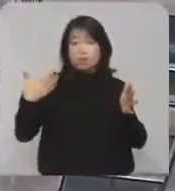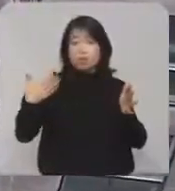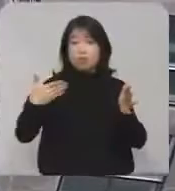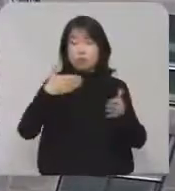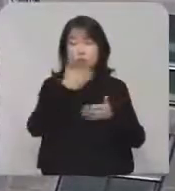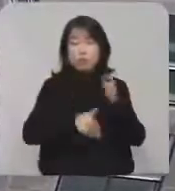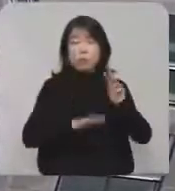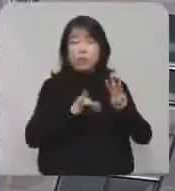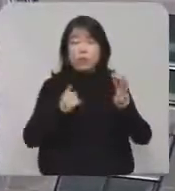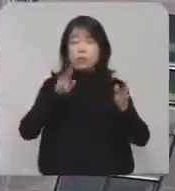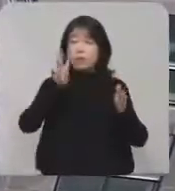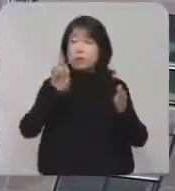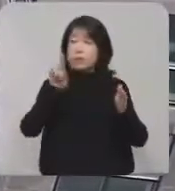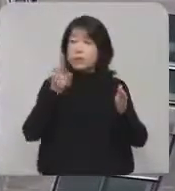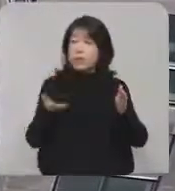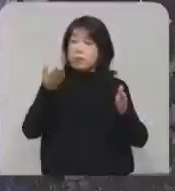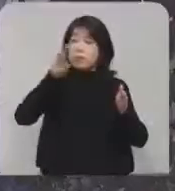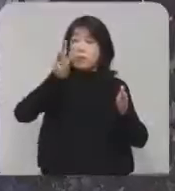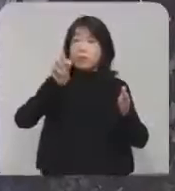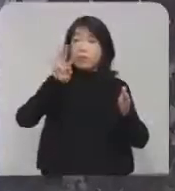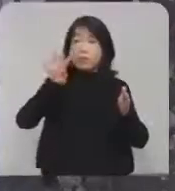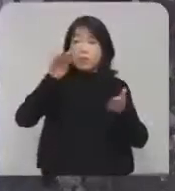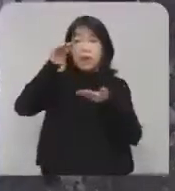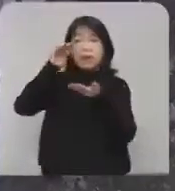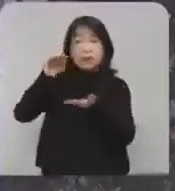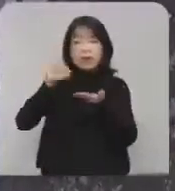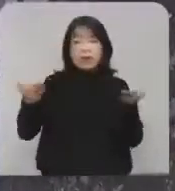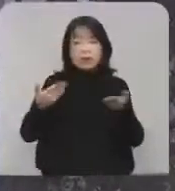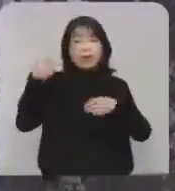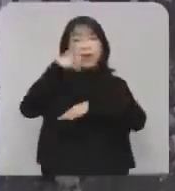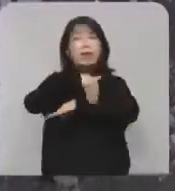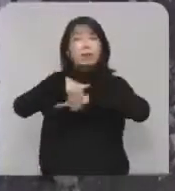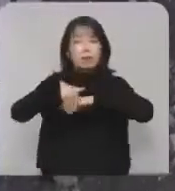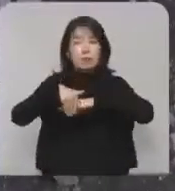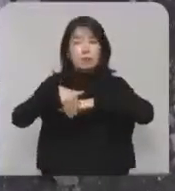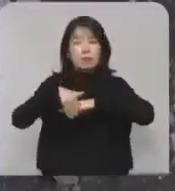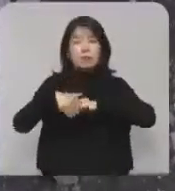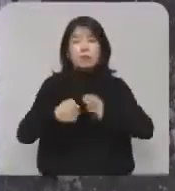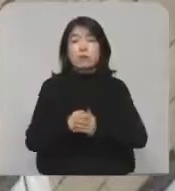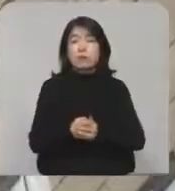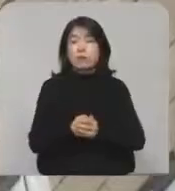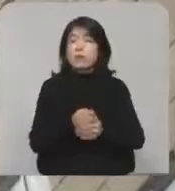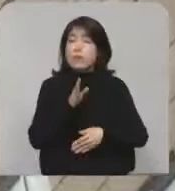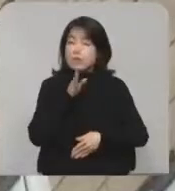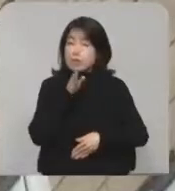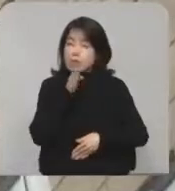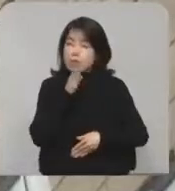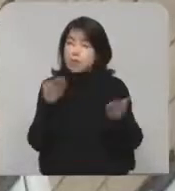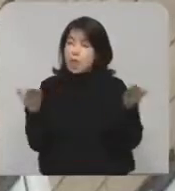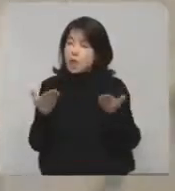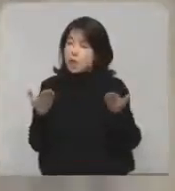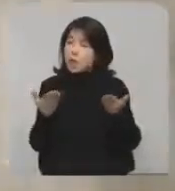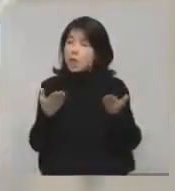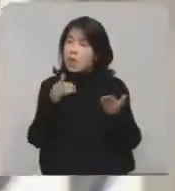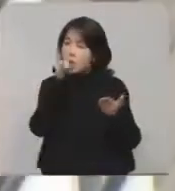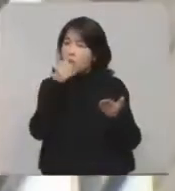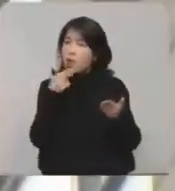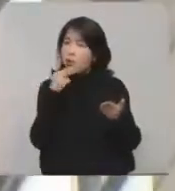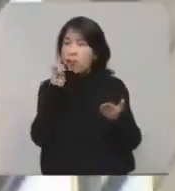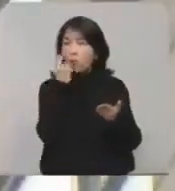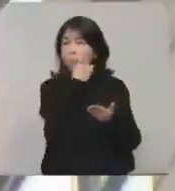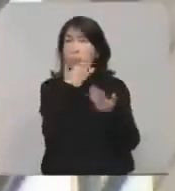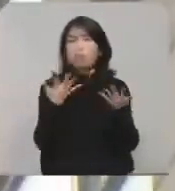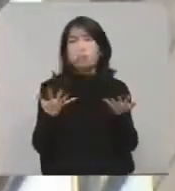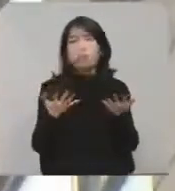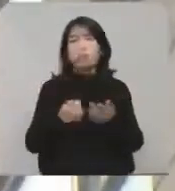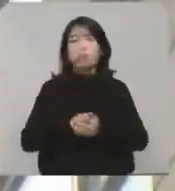다른 3명은 31층부터 34층 사이에서 작업하기로 돼 있었는데요. 실제 이들이 작업에 투입됐는지는 확인되지